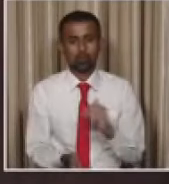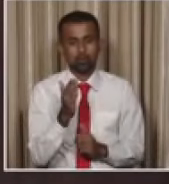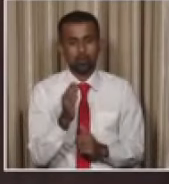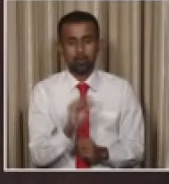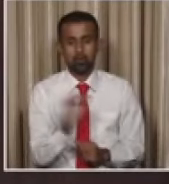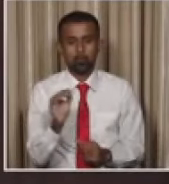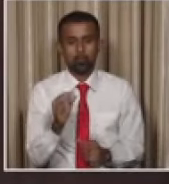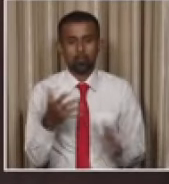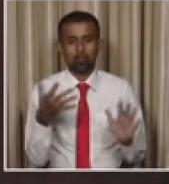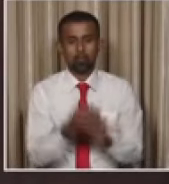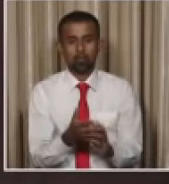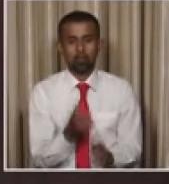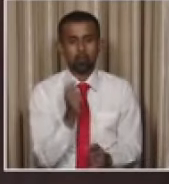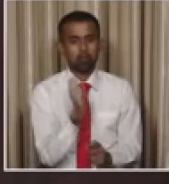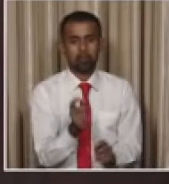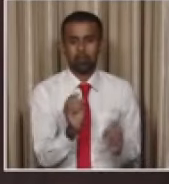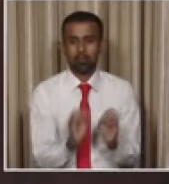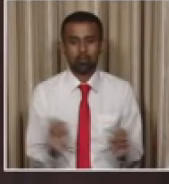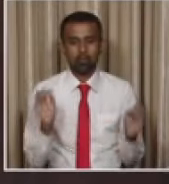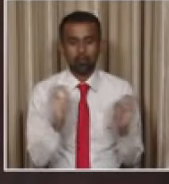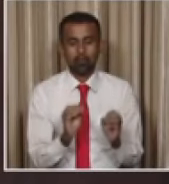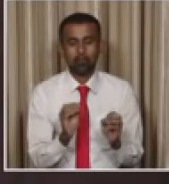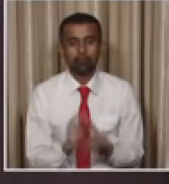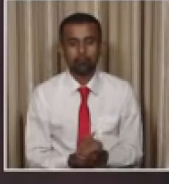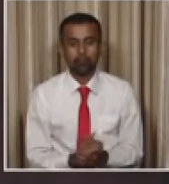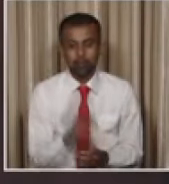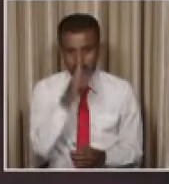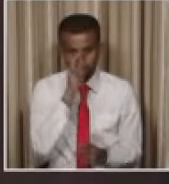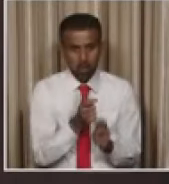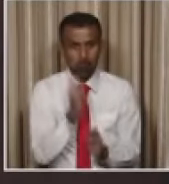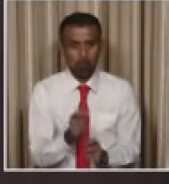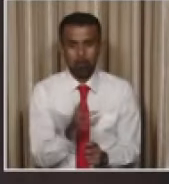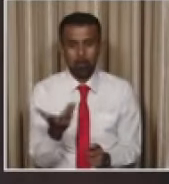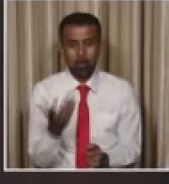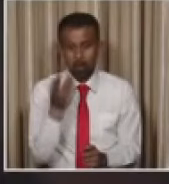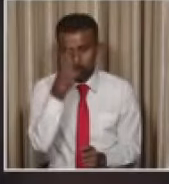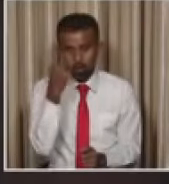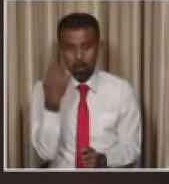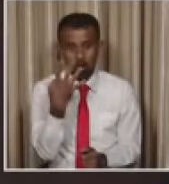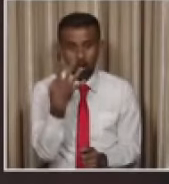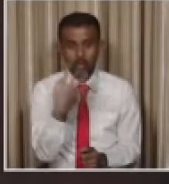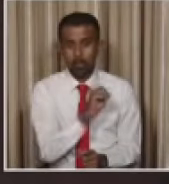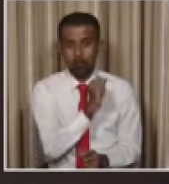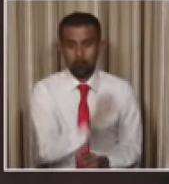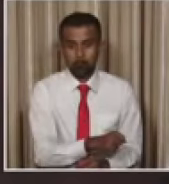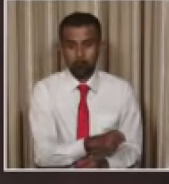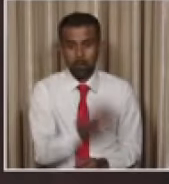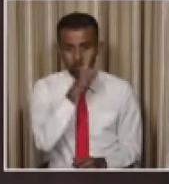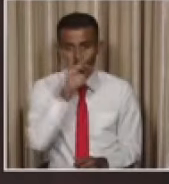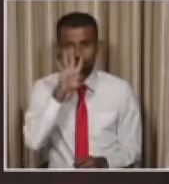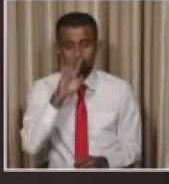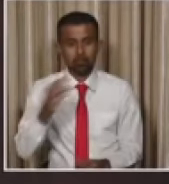වෙන අකරතැබ්බ වලට සත පහක්වත් ගෙවීමක් නැහැ. පඩි නෑ මාස 4කින්. රුපියල් 50000යි මේ මාස 4කටම සමහර